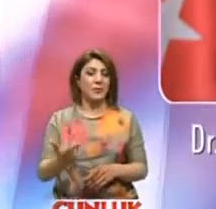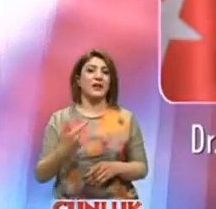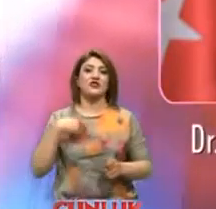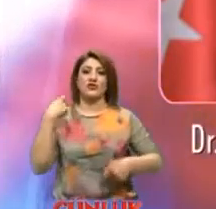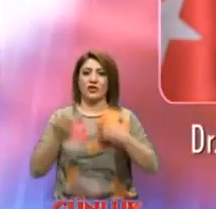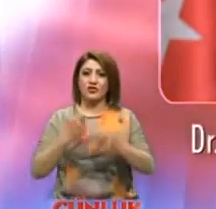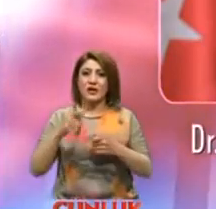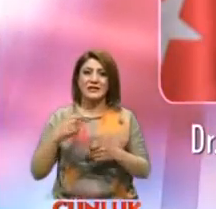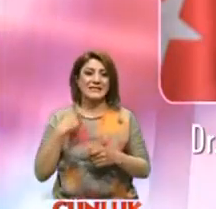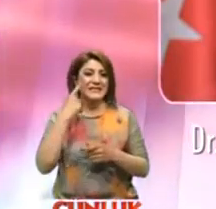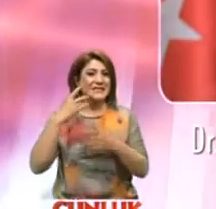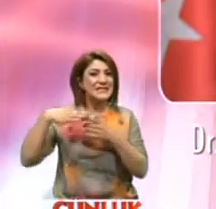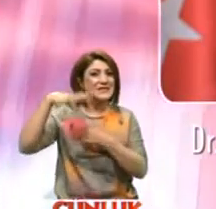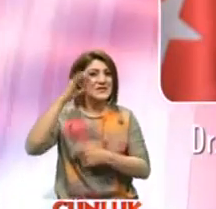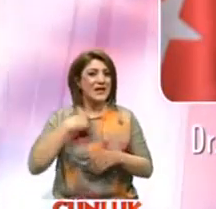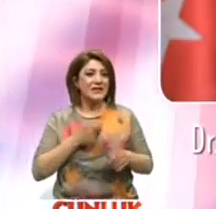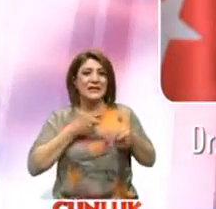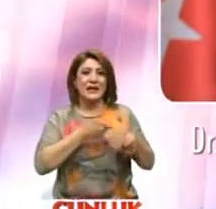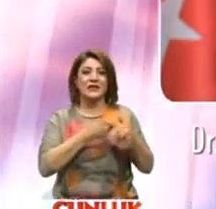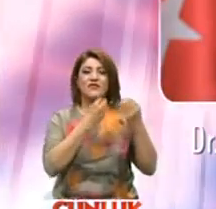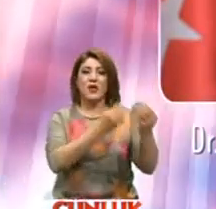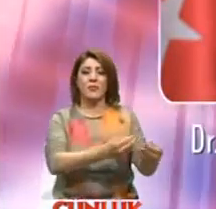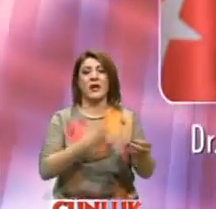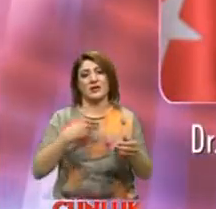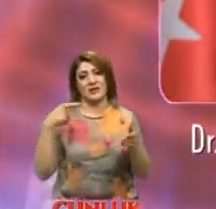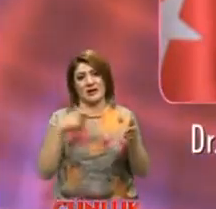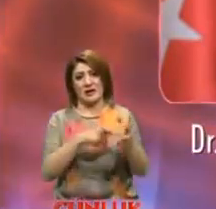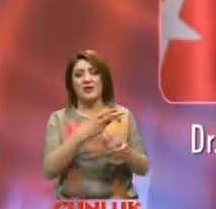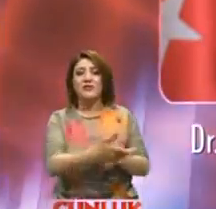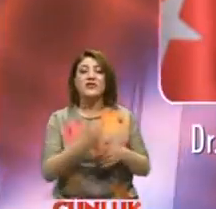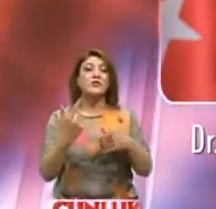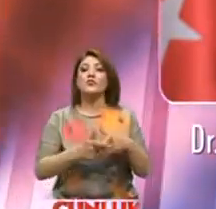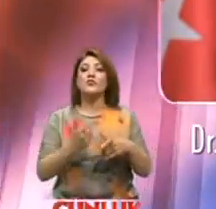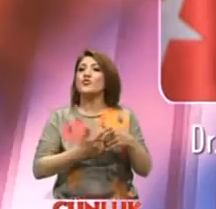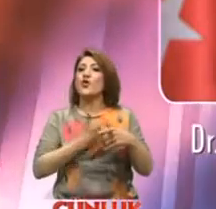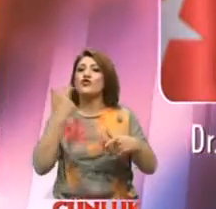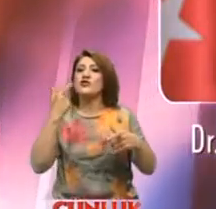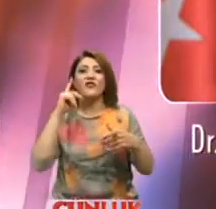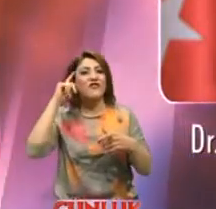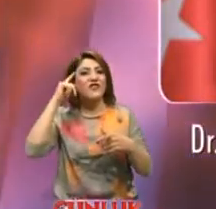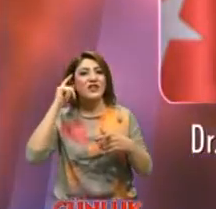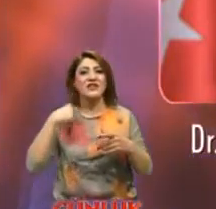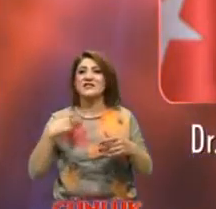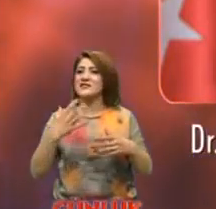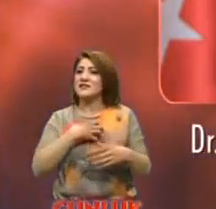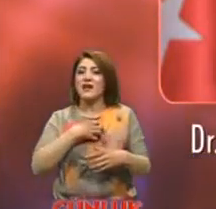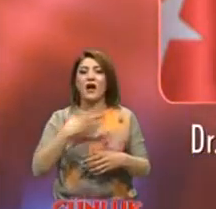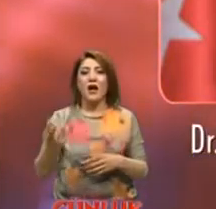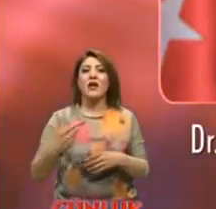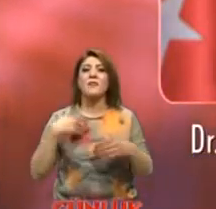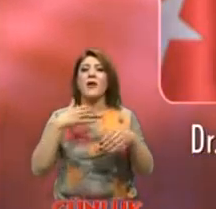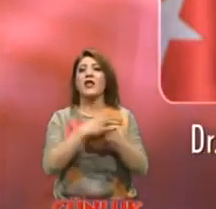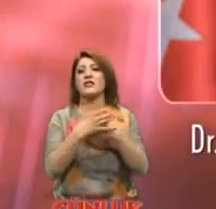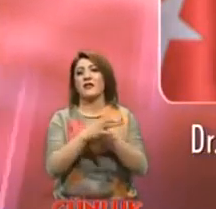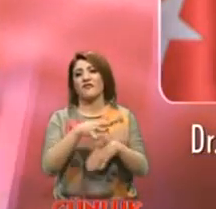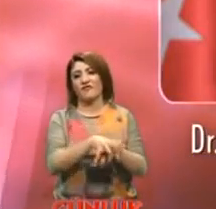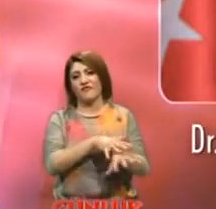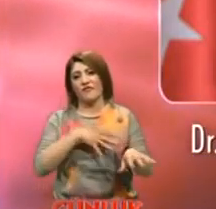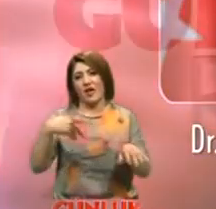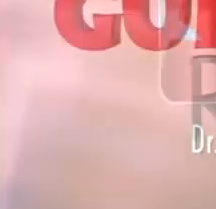ve insani değerlerin aşılanması amaçlanıyor. Projenin fikir sahibi Antalya Valisi Doktor Ahmet Altıparmak'la ayrıntılar şimdi günlük